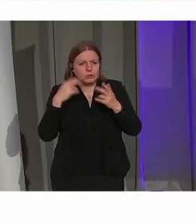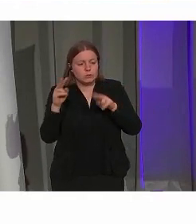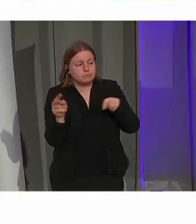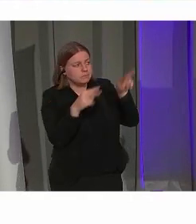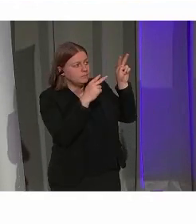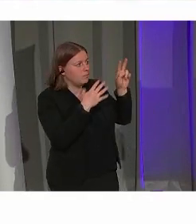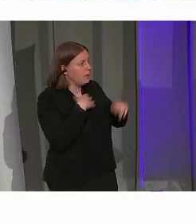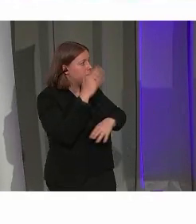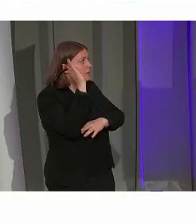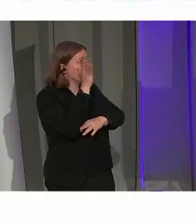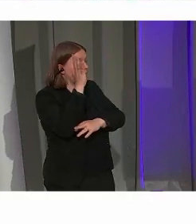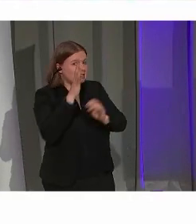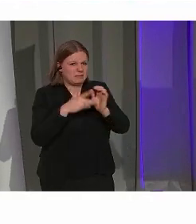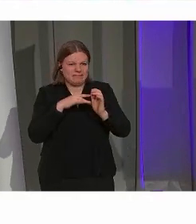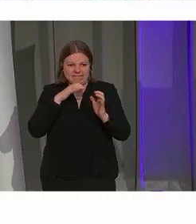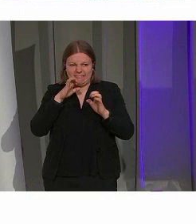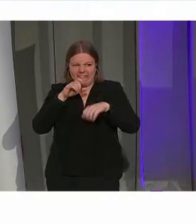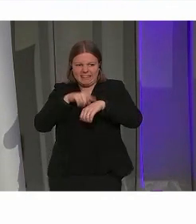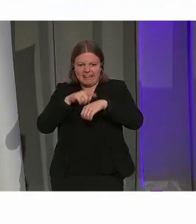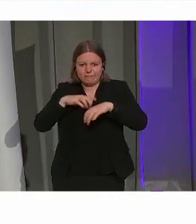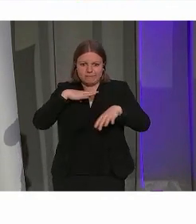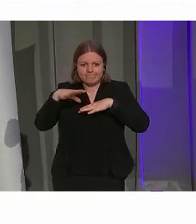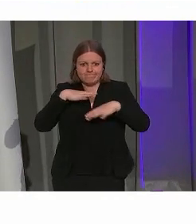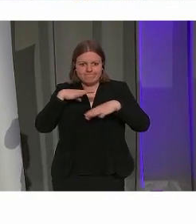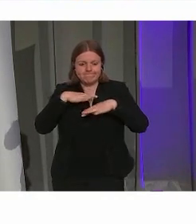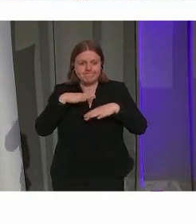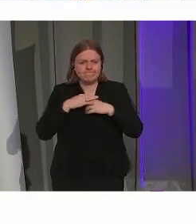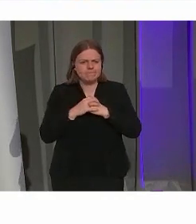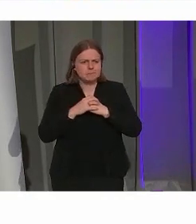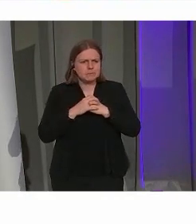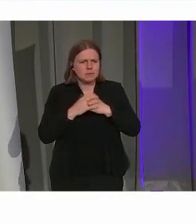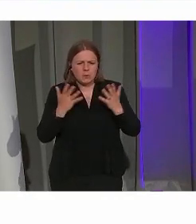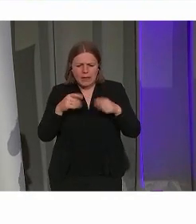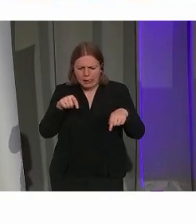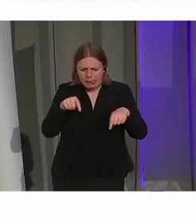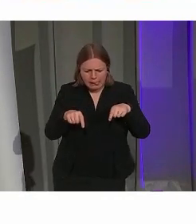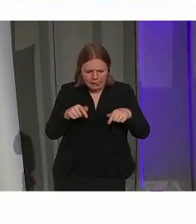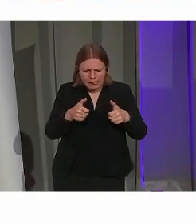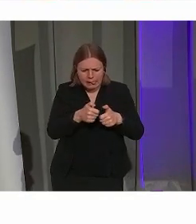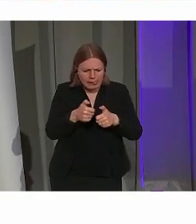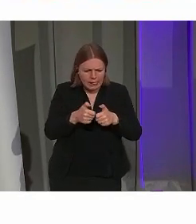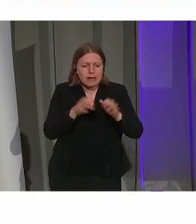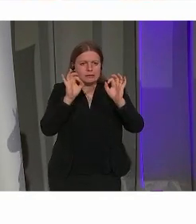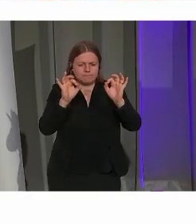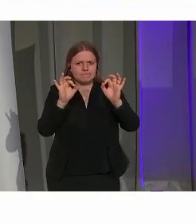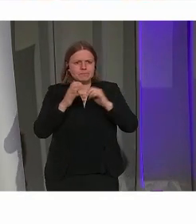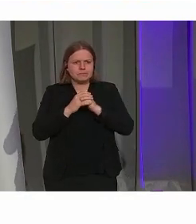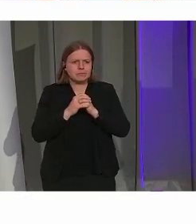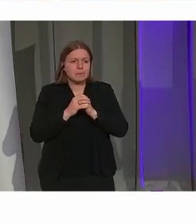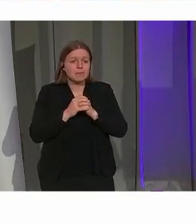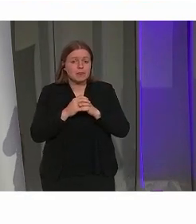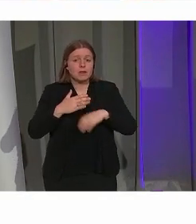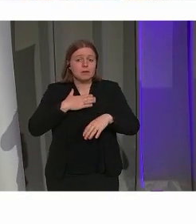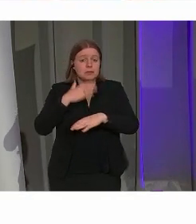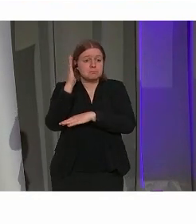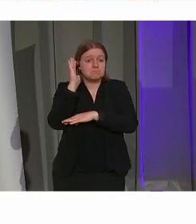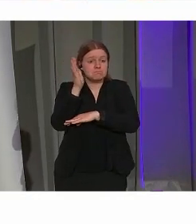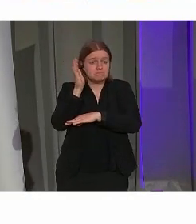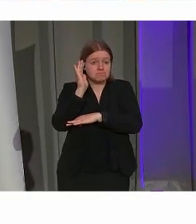gaan, want ik heb namelijk niet veel tijd. Ja, waar moet ik op drukken? Prima.